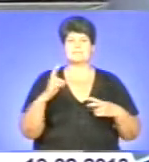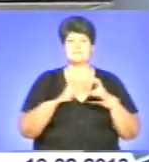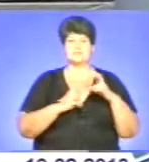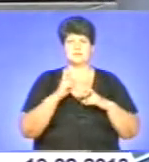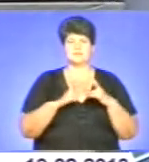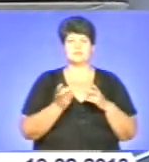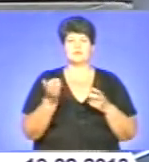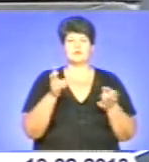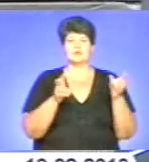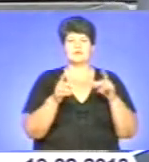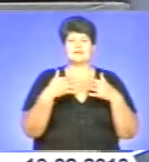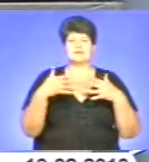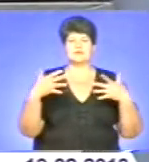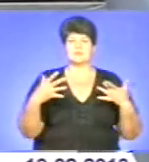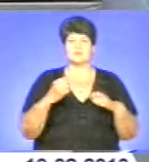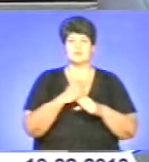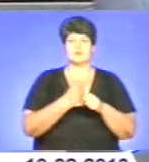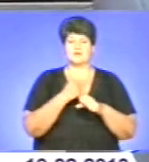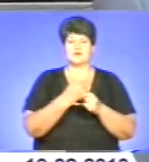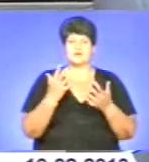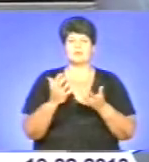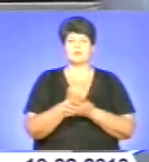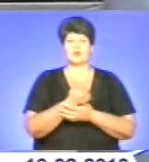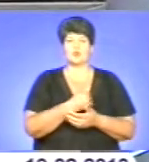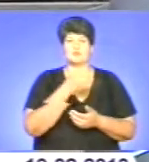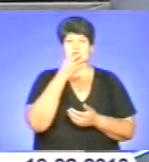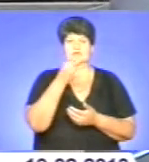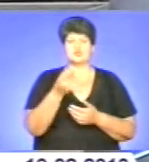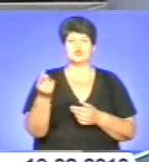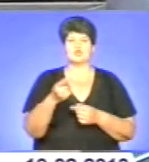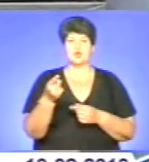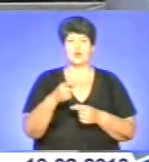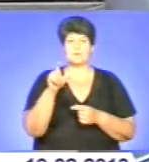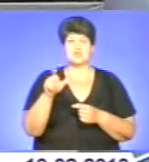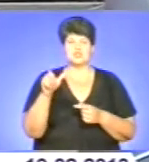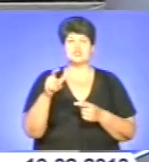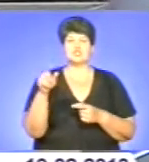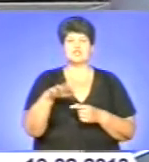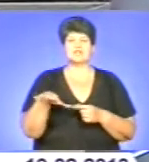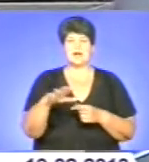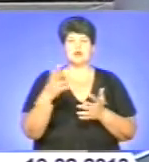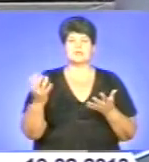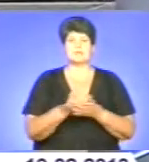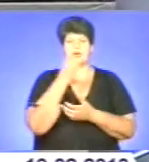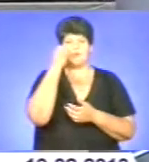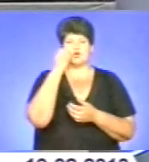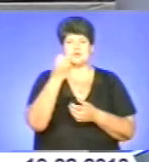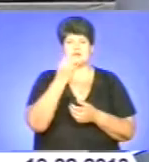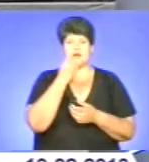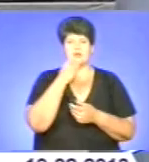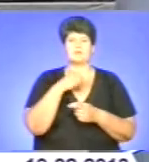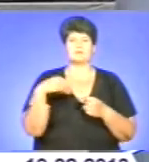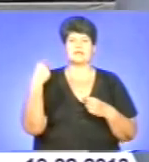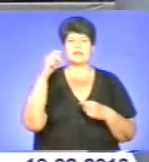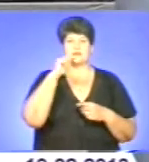напрацюваннями здобутками хочу вам сказати що Тернопільщина отримала подяку від президента України за мільйон тон на